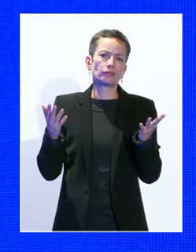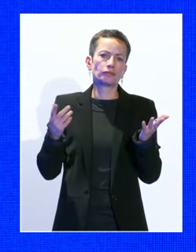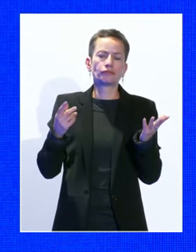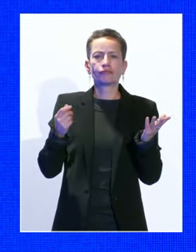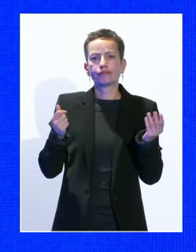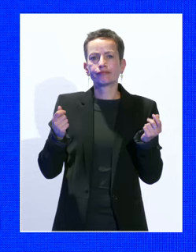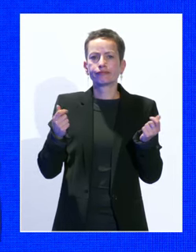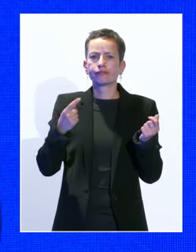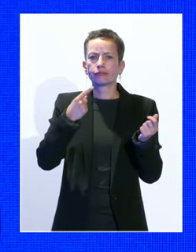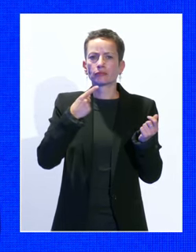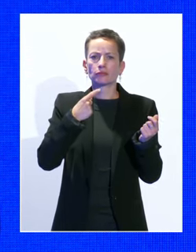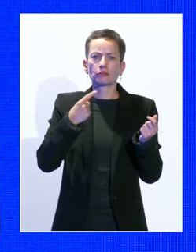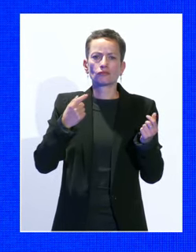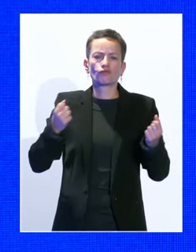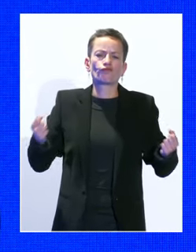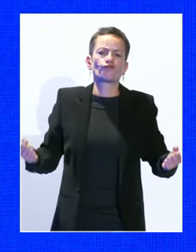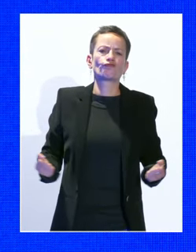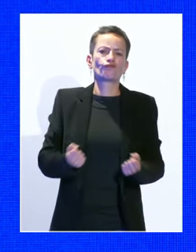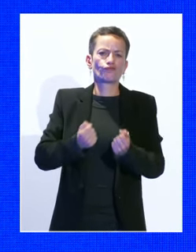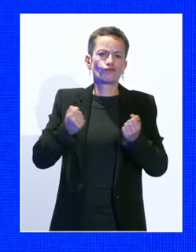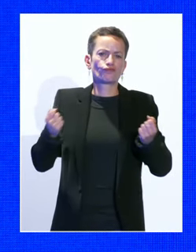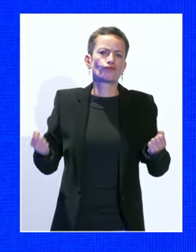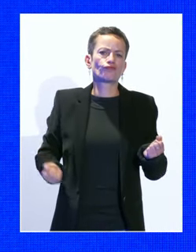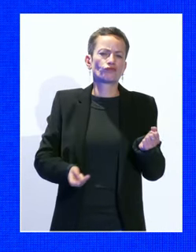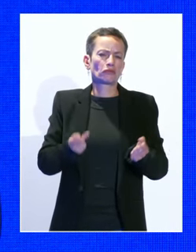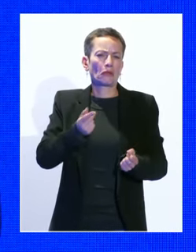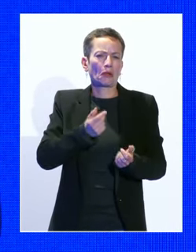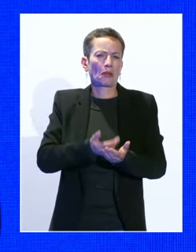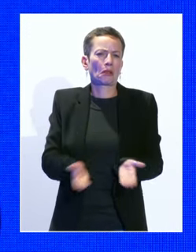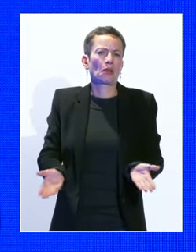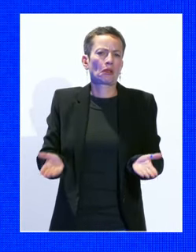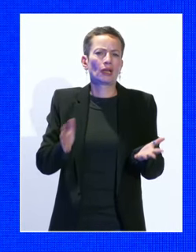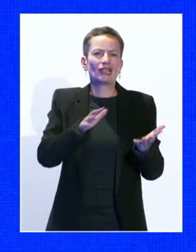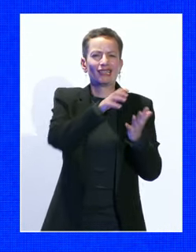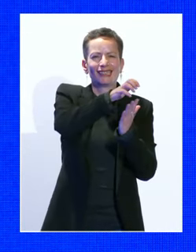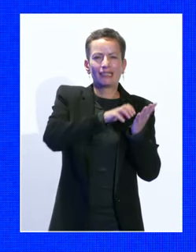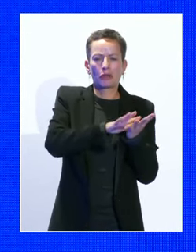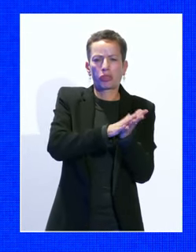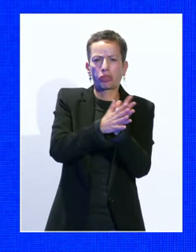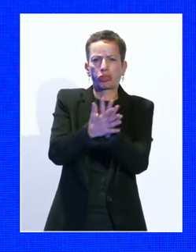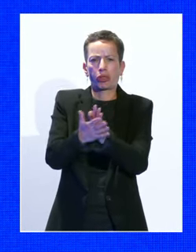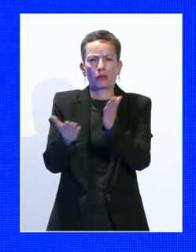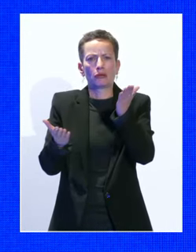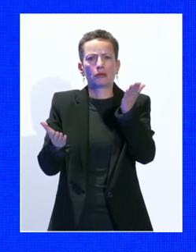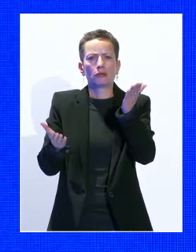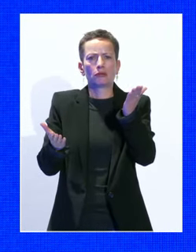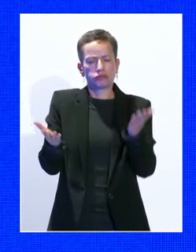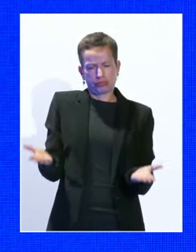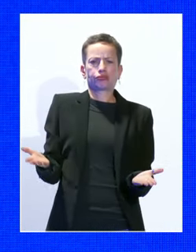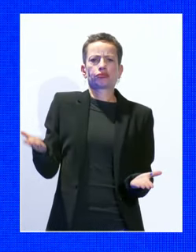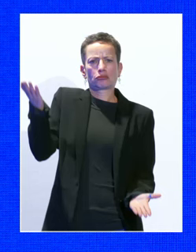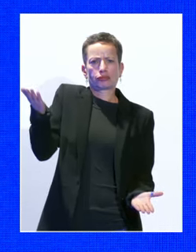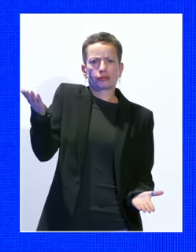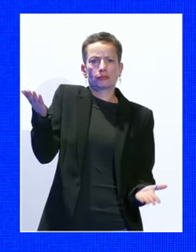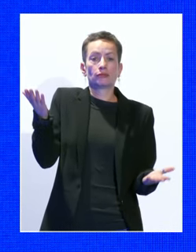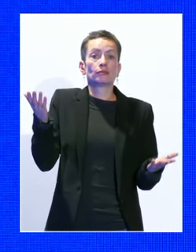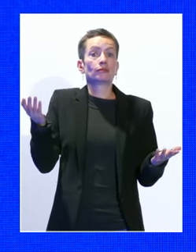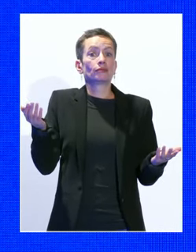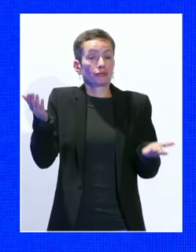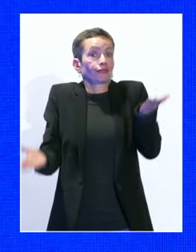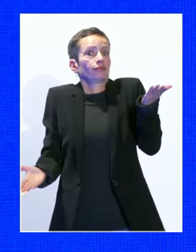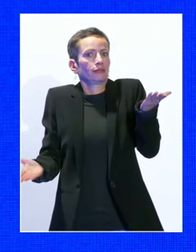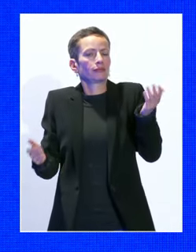facilité de propagande déviée vers un déséquilibre. Mais